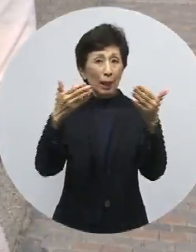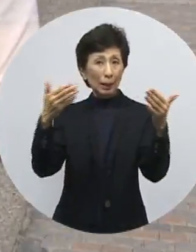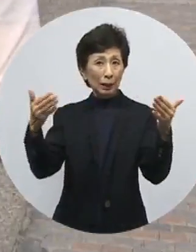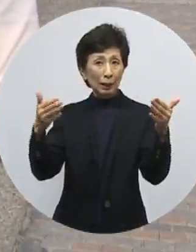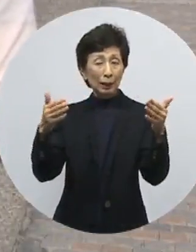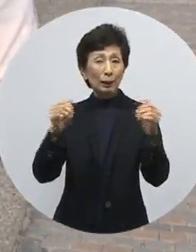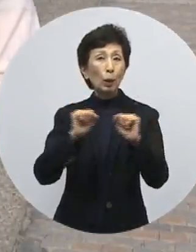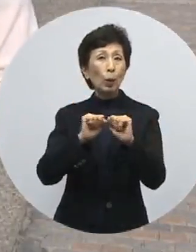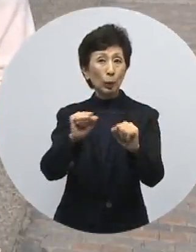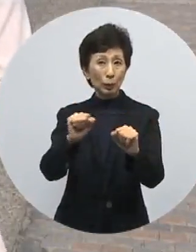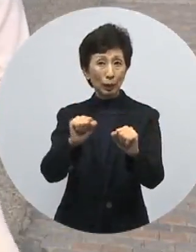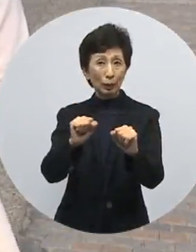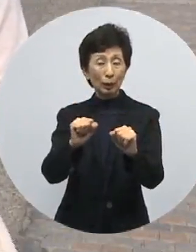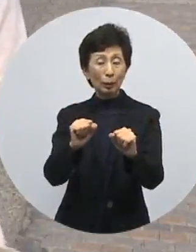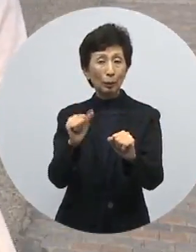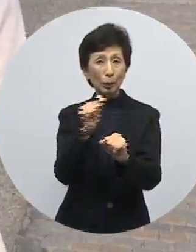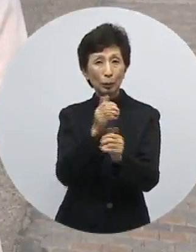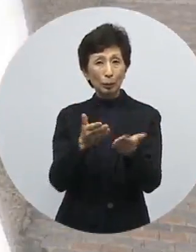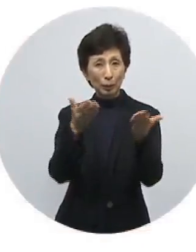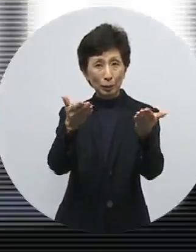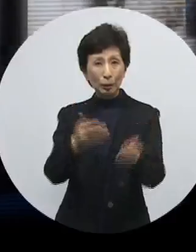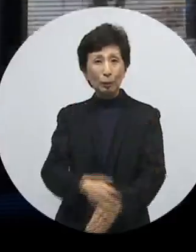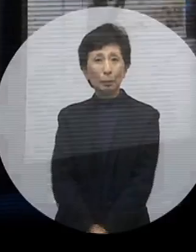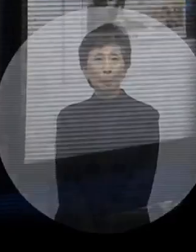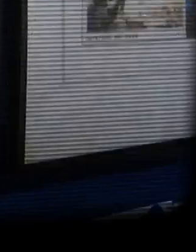開催されていますのでお届けします。